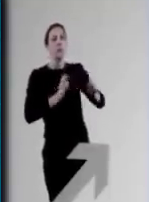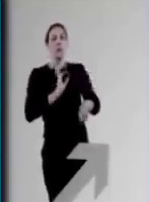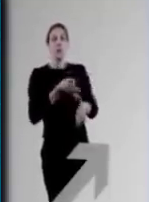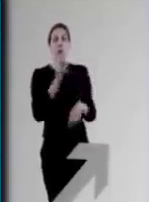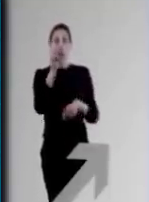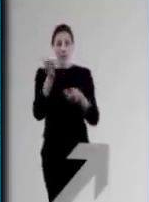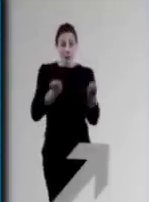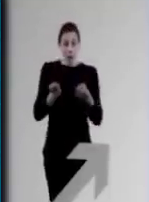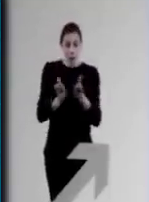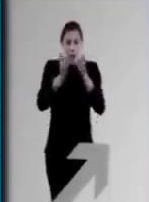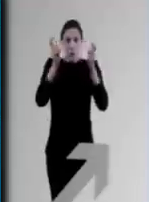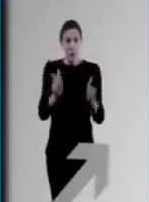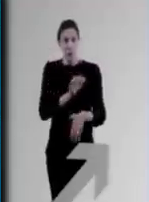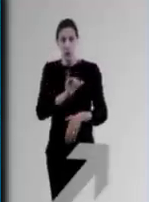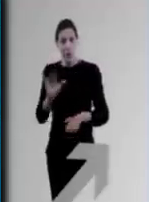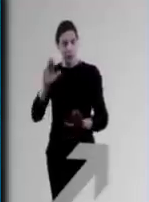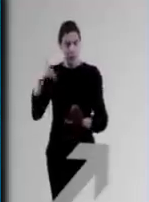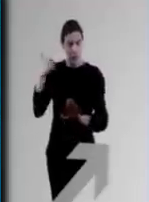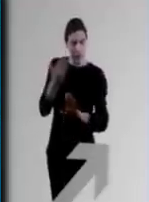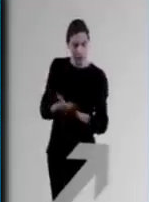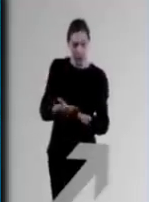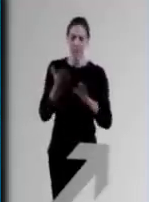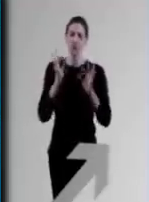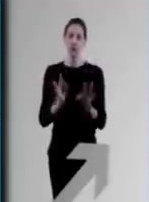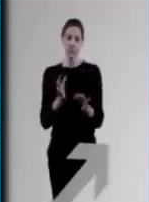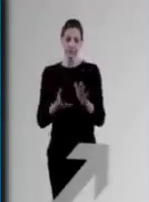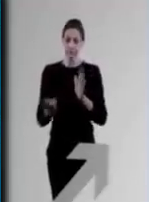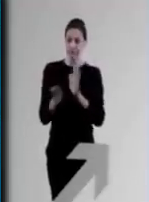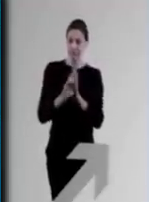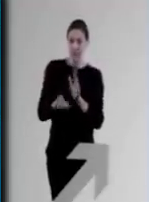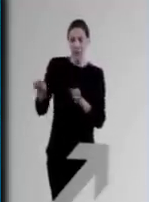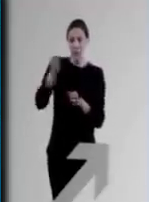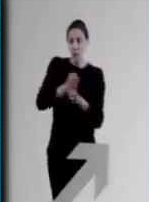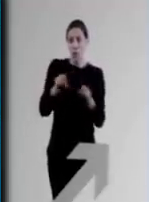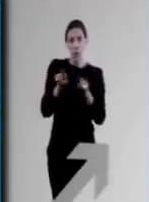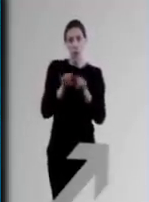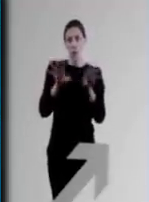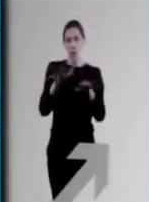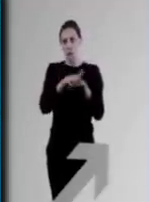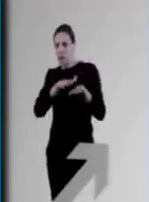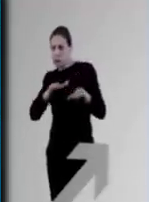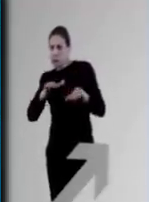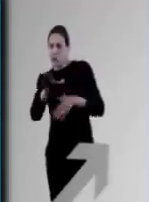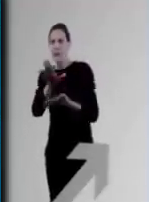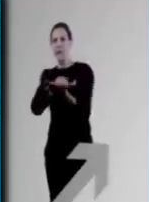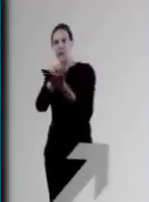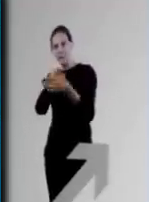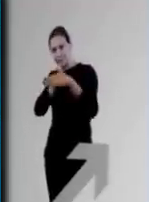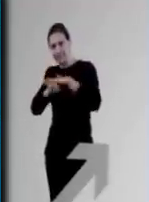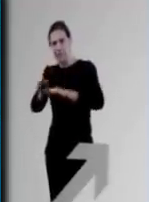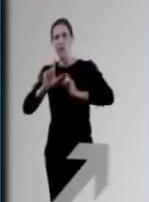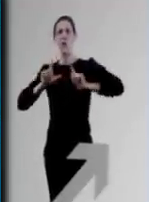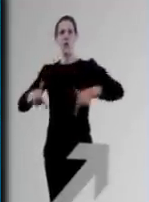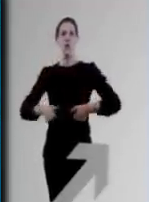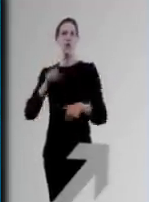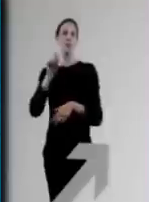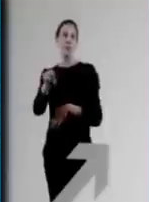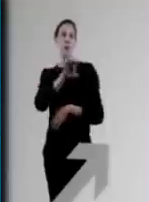responsabilités, mais je n'avais jamais été dirigeant de ma vie d'une entreprise. Et dès la création, pratiquement, je me suis inscrit à cette